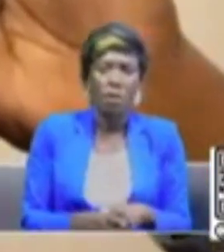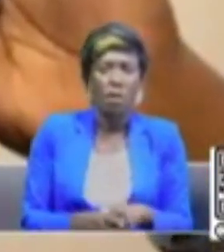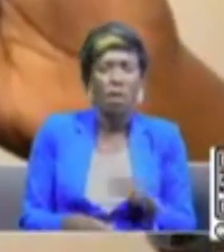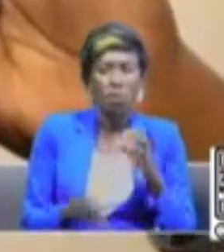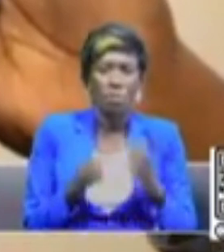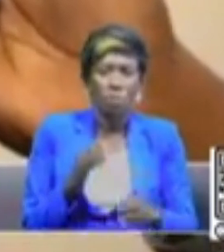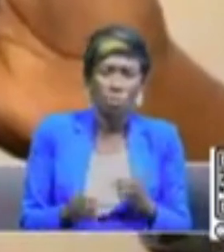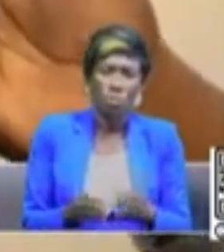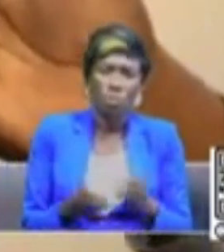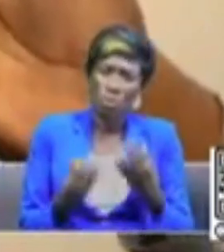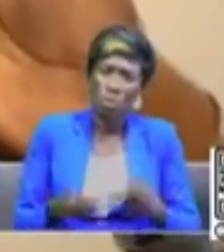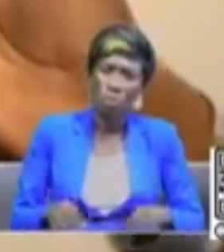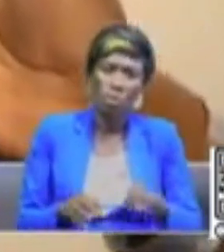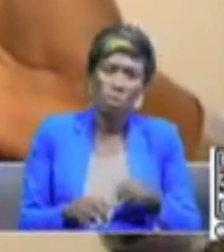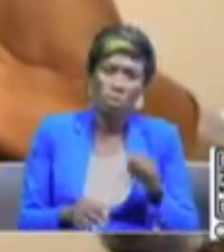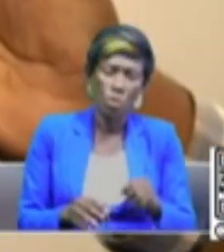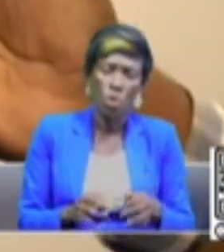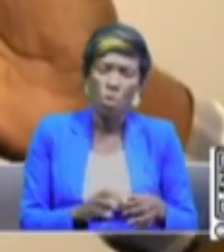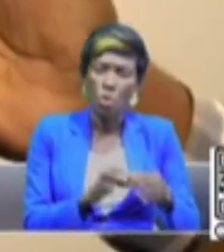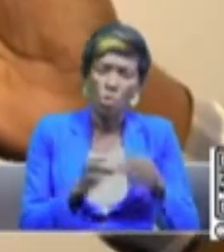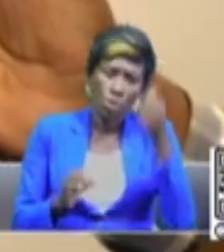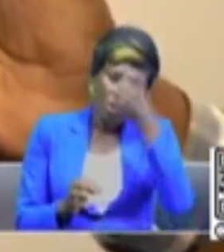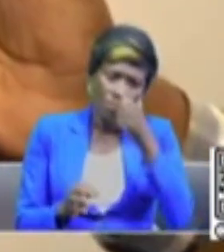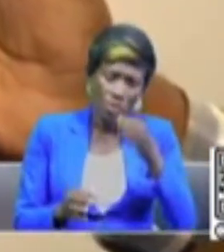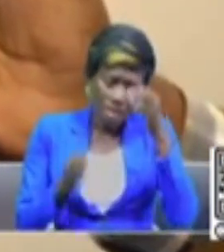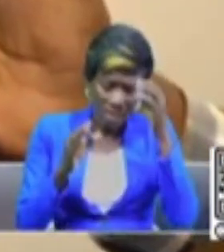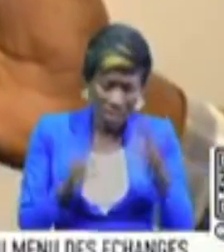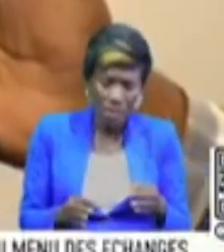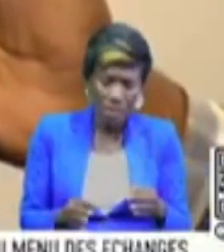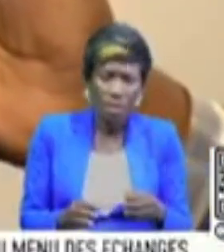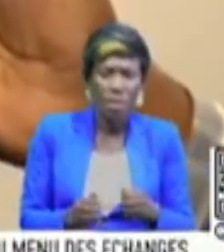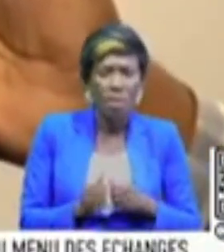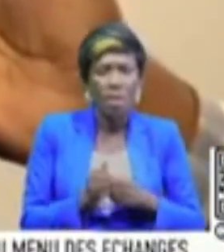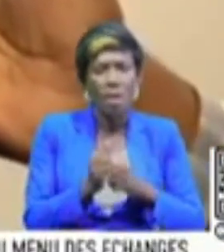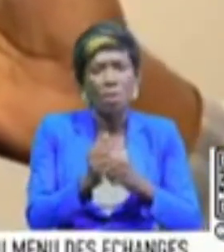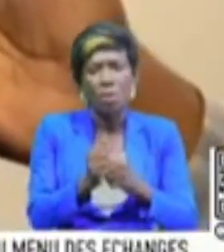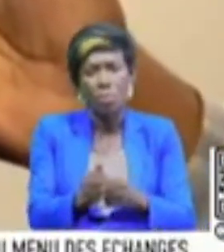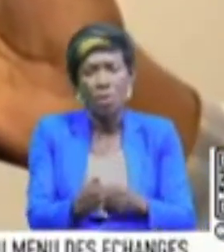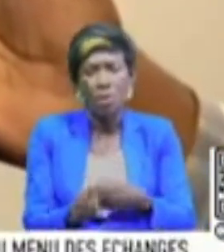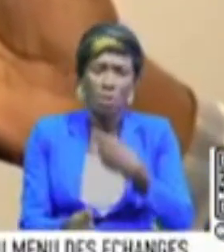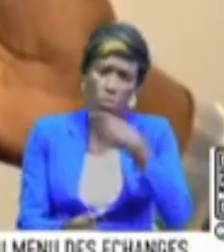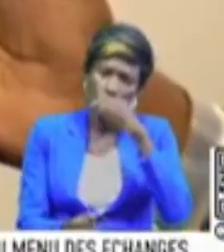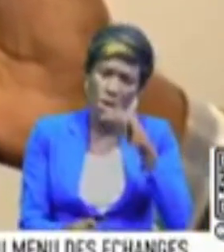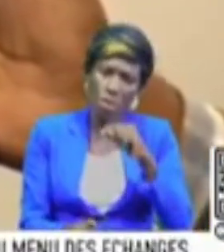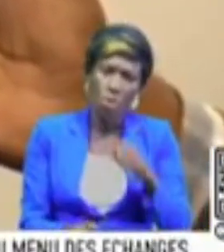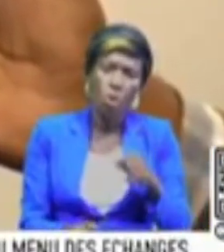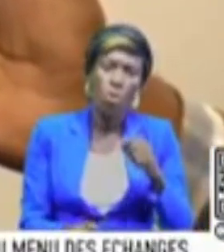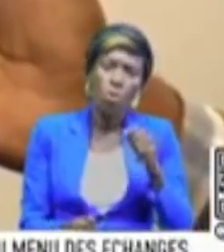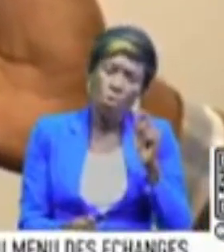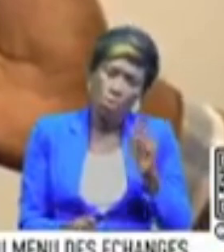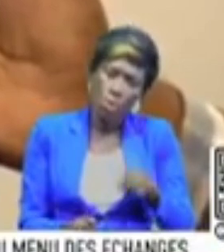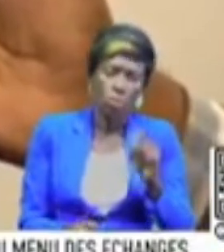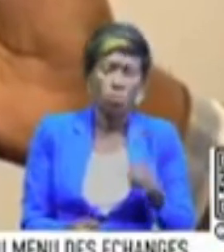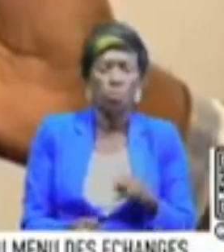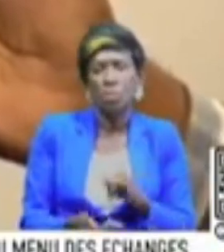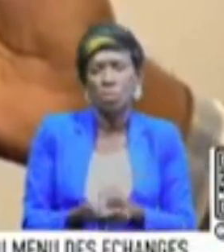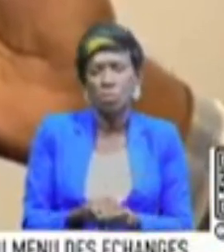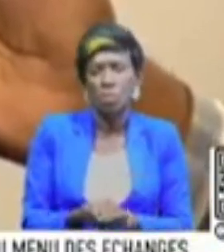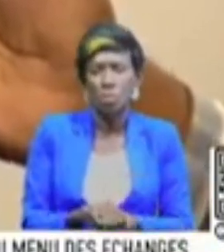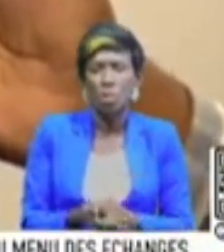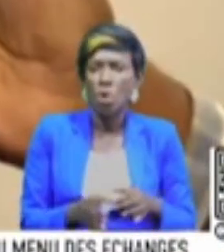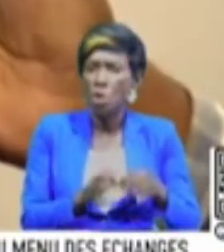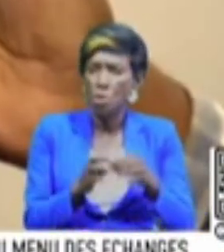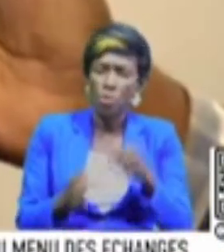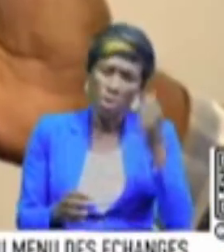pour nous que l'Union africaine décide de nous accompagner en cela. C'est ce dont le peuple gabonais a besoin, c'est ce dont notre pays a besoin, que l'Union africaine reconnaisse